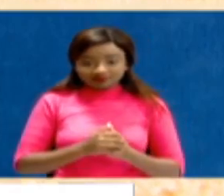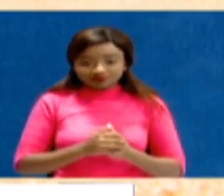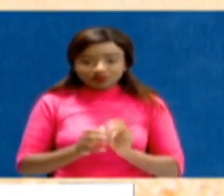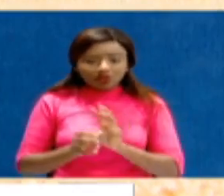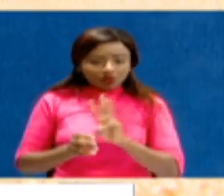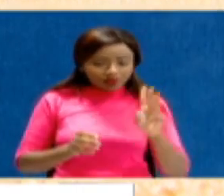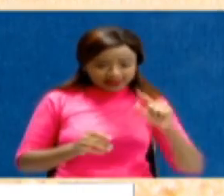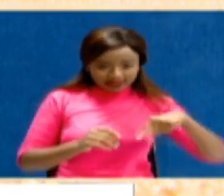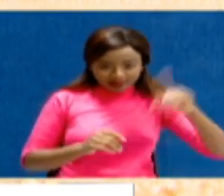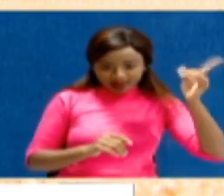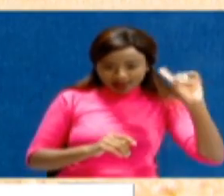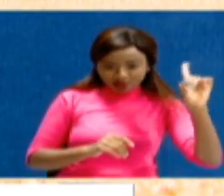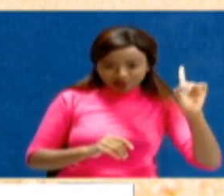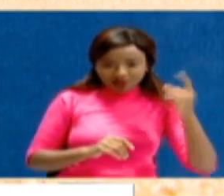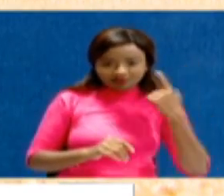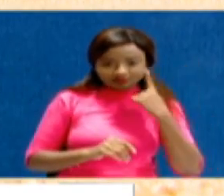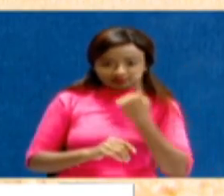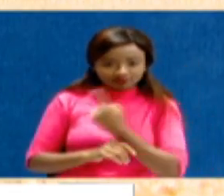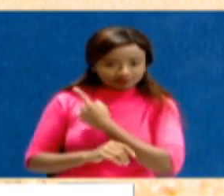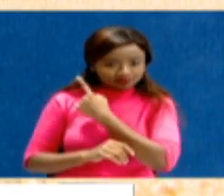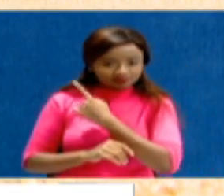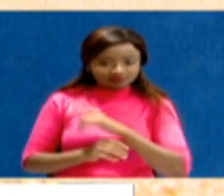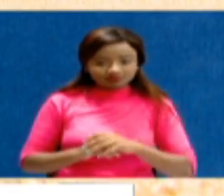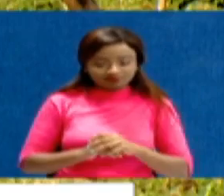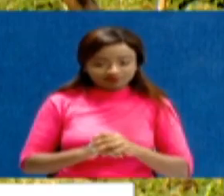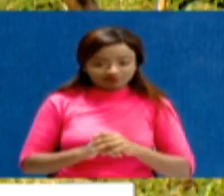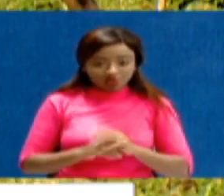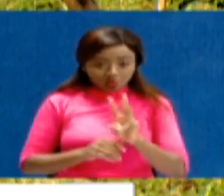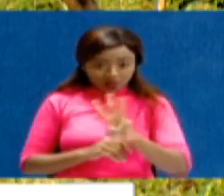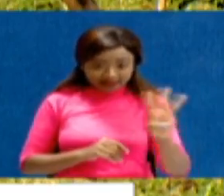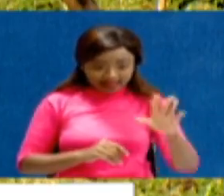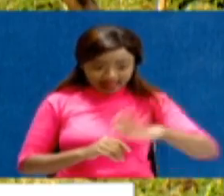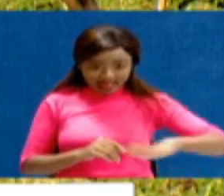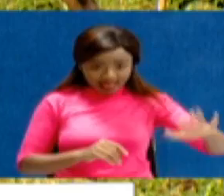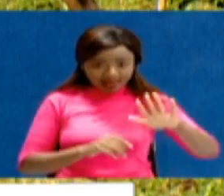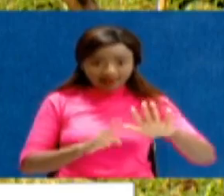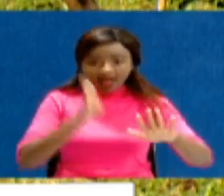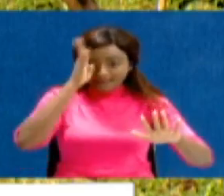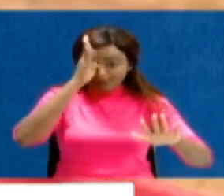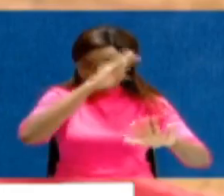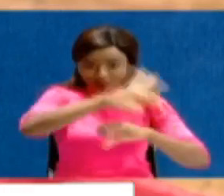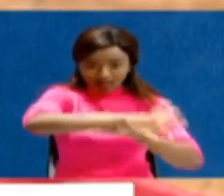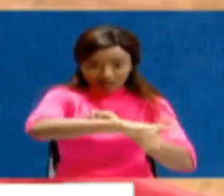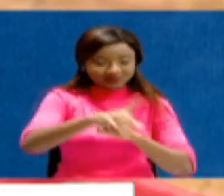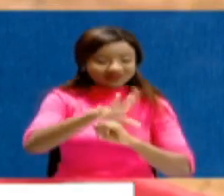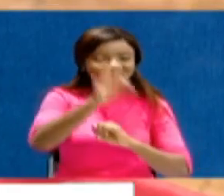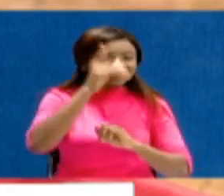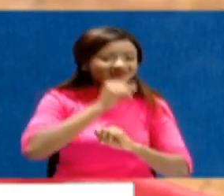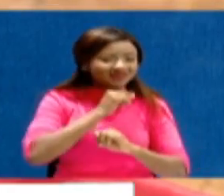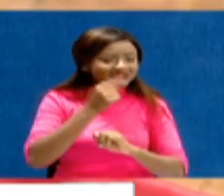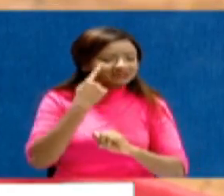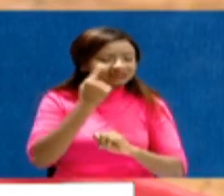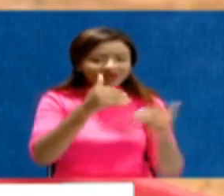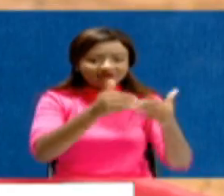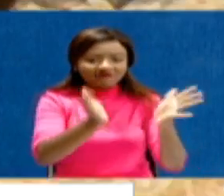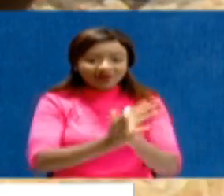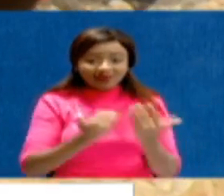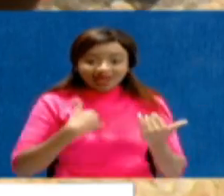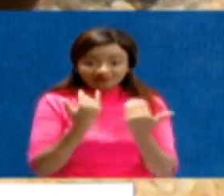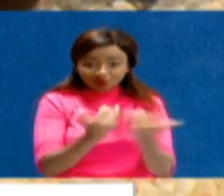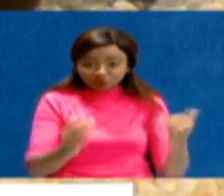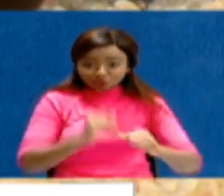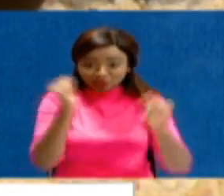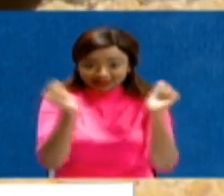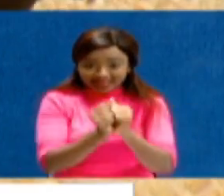Hapa ni Kandui, kaunti ya Bungoma. Na kama ilivyodhahiri katika familia hii nyingine yenye watoto 10, kutoa mahindi yaliyokomaa